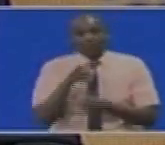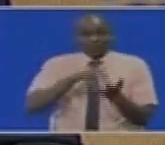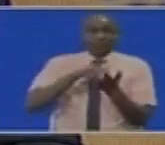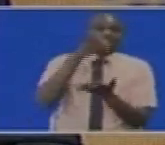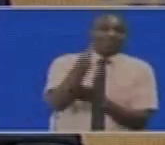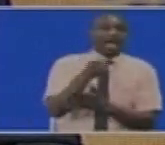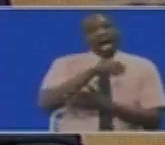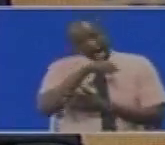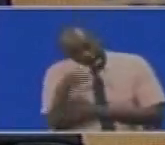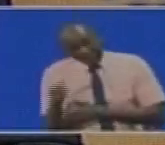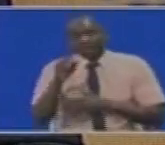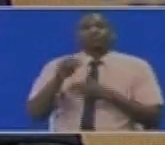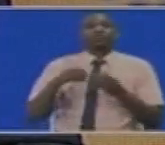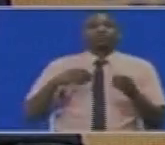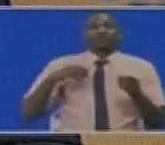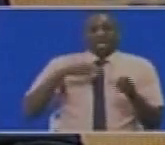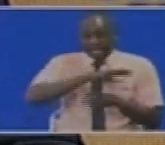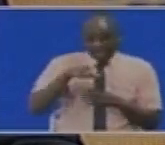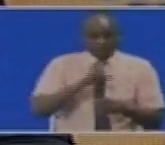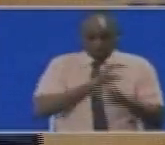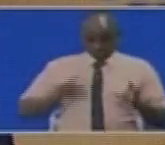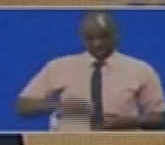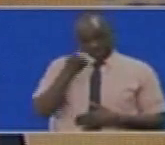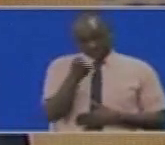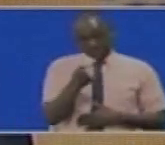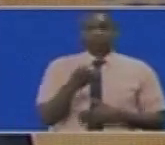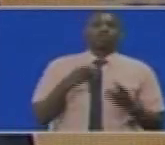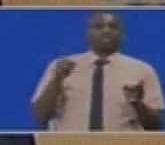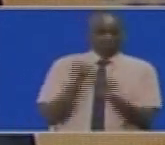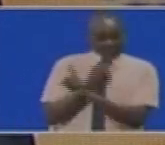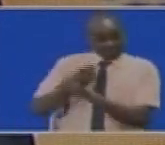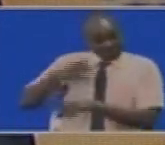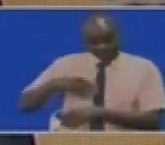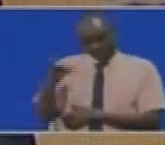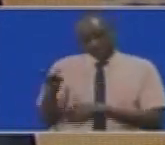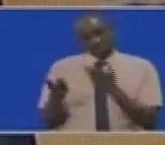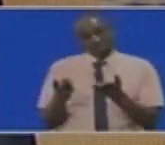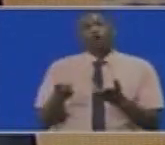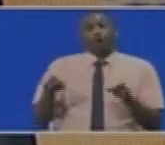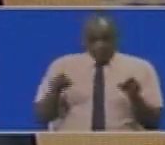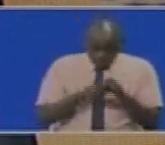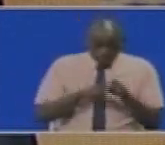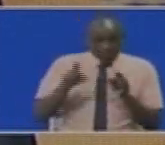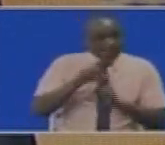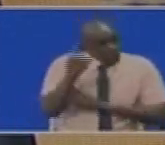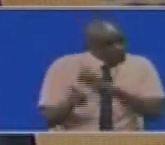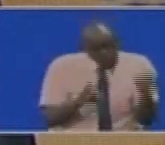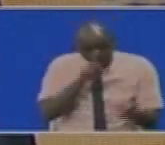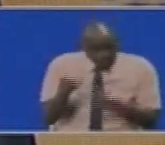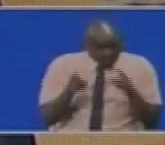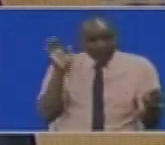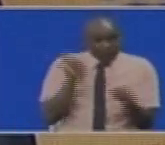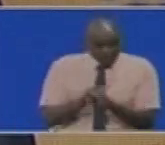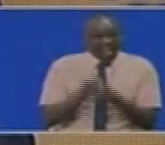huku wanaopendekezwa kwenye nafasi za makamishna Consolata Nkatha na wenzake wawili pia wakikabiliana na maswali